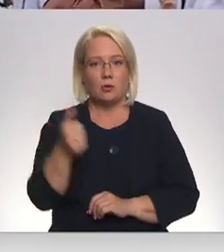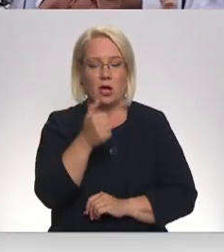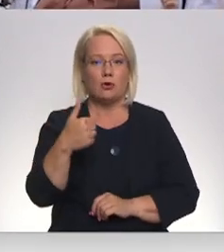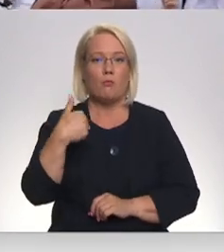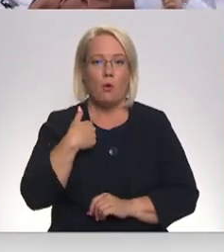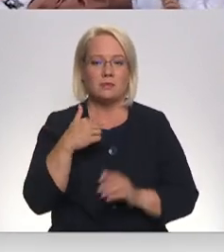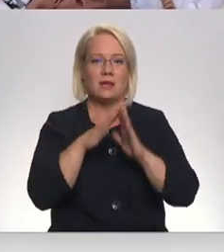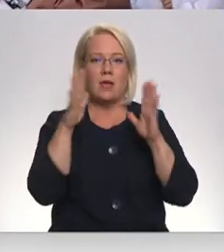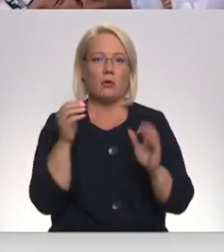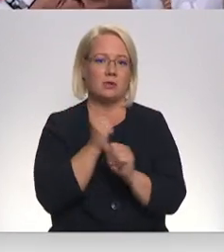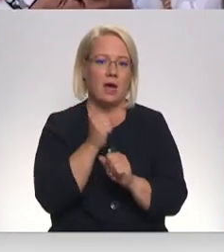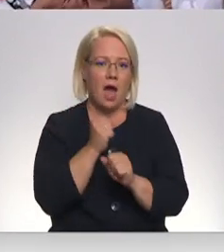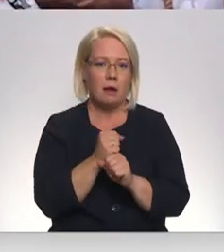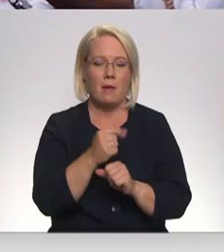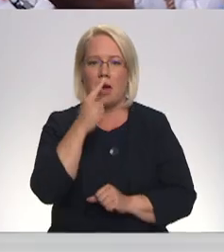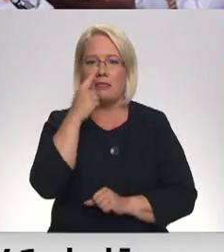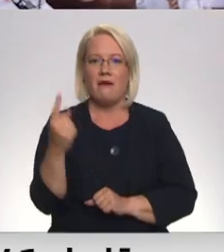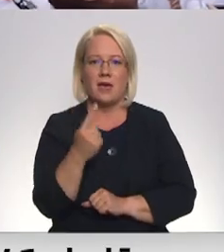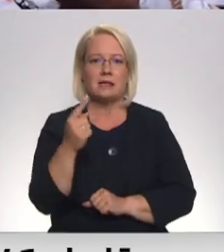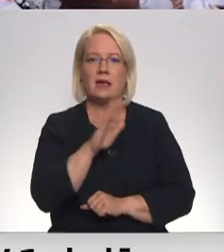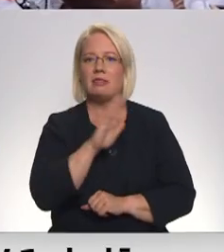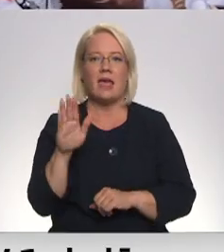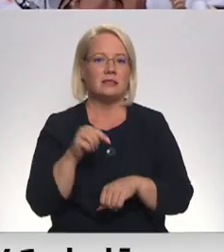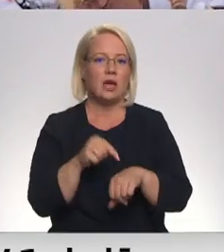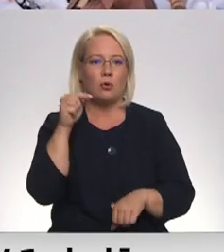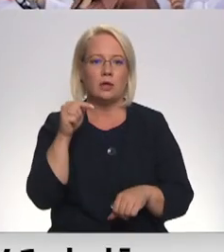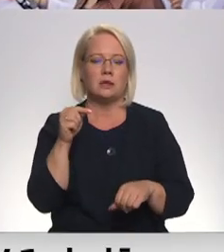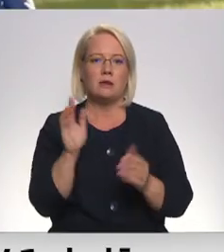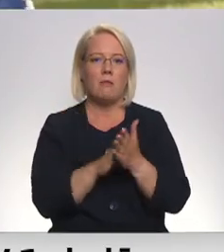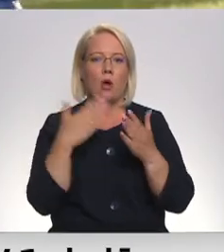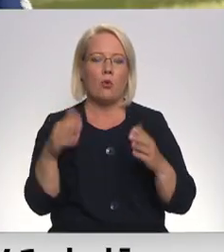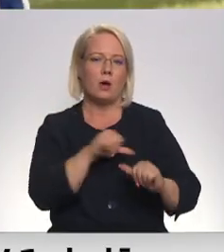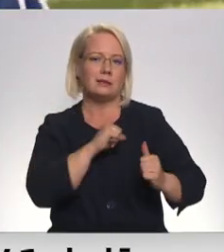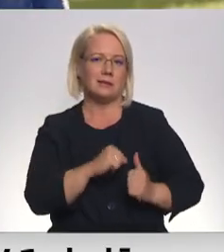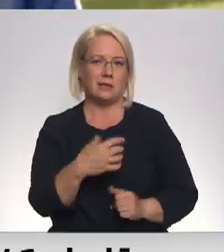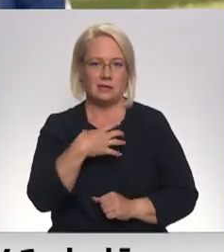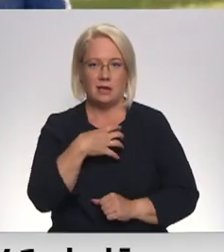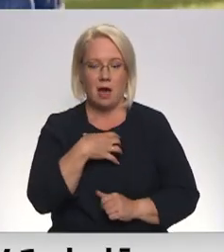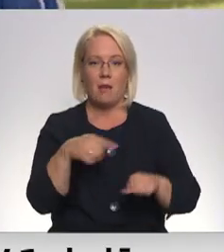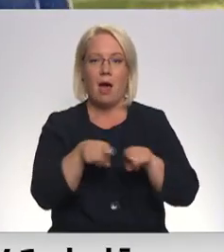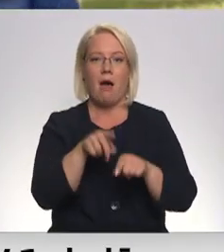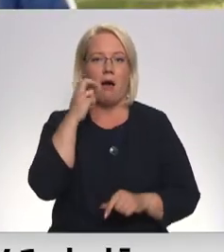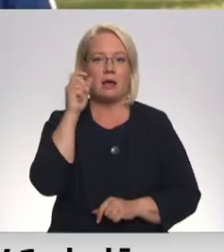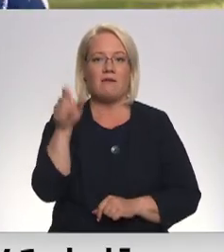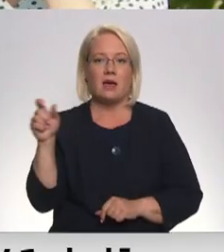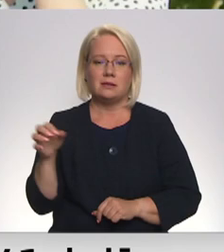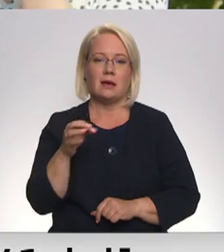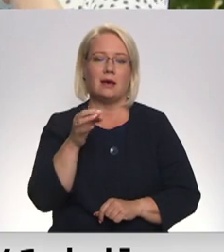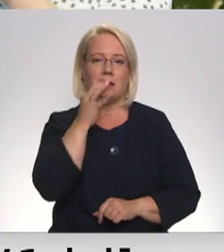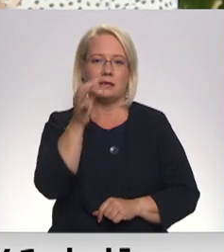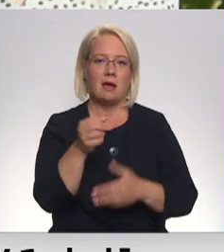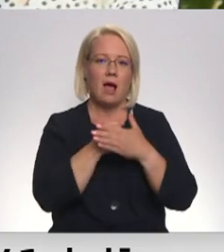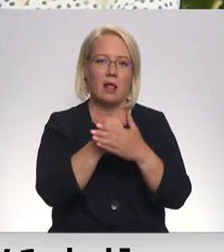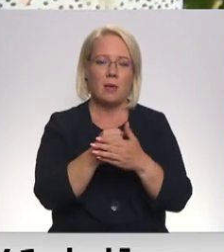un neviens arī nesajūtis, kas, par ko mums sirds sāp. Arī vecāki galvenokārt pauž atbalstu